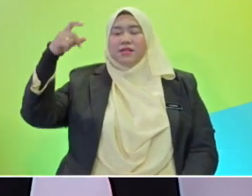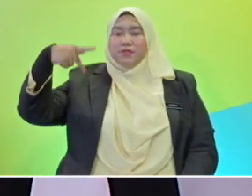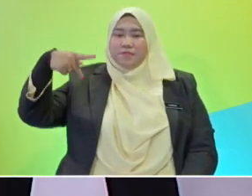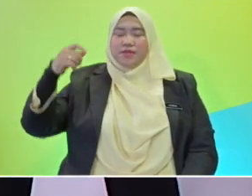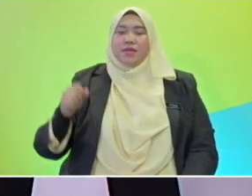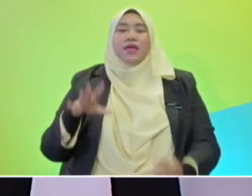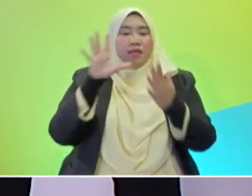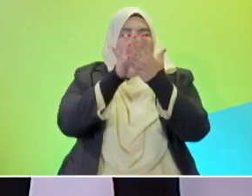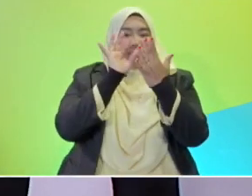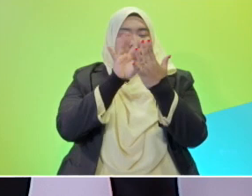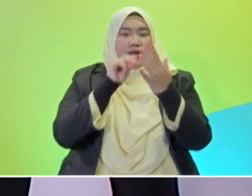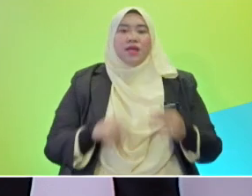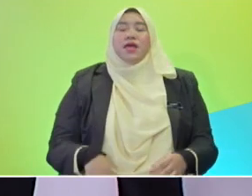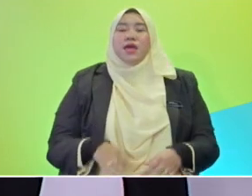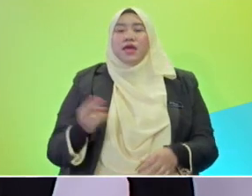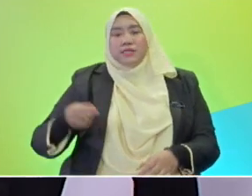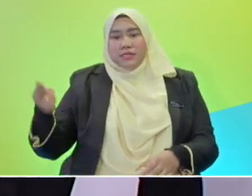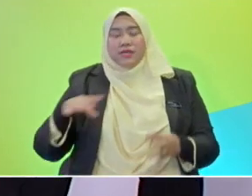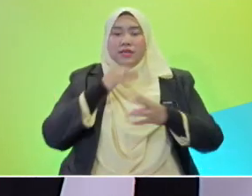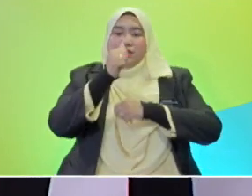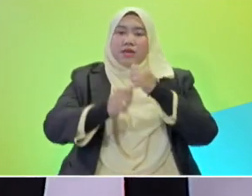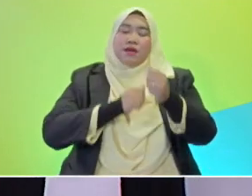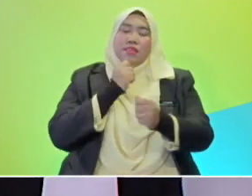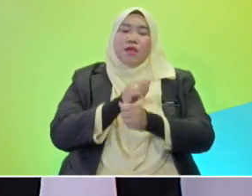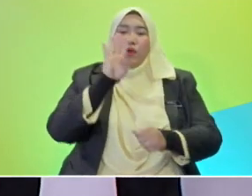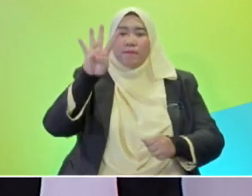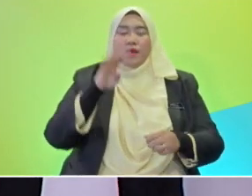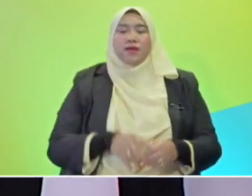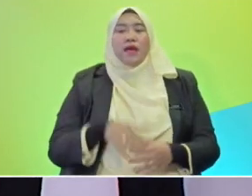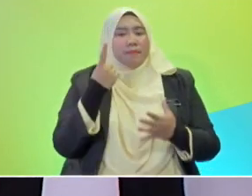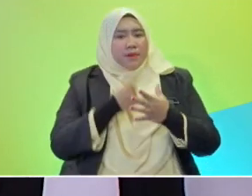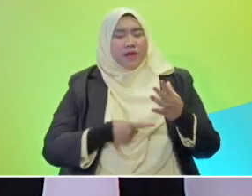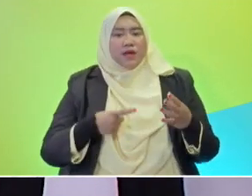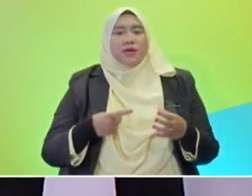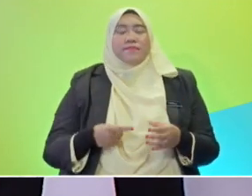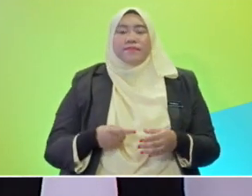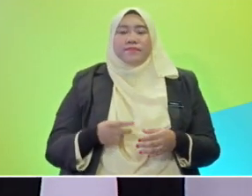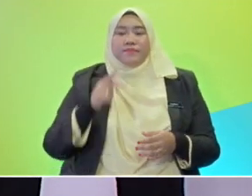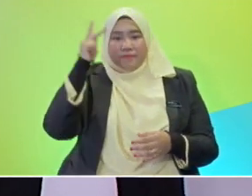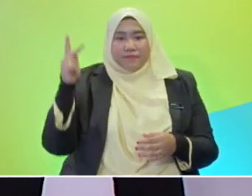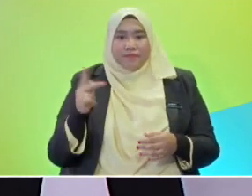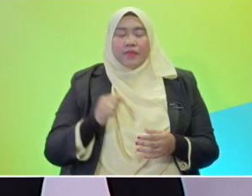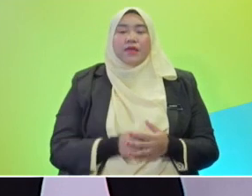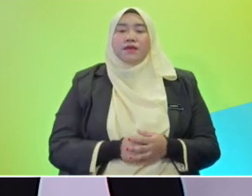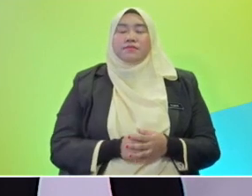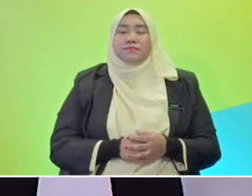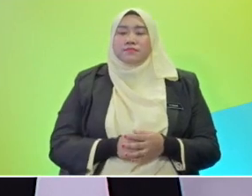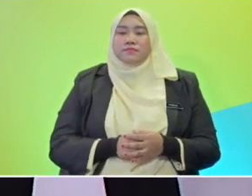yaitu sejarah tahun 4 oke apakah cadangan activity untuk pengetahuan saya sebenarnya